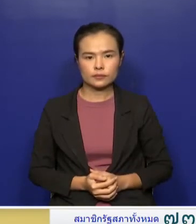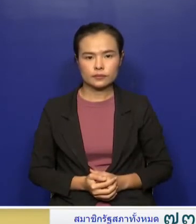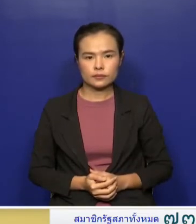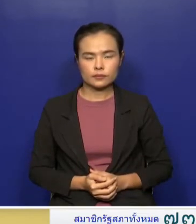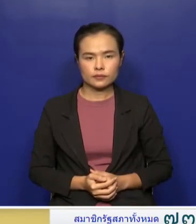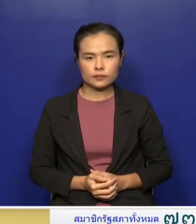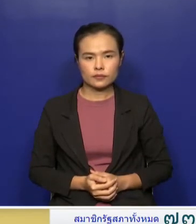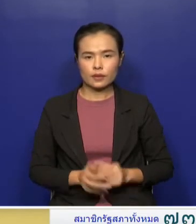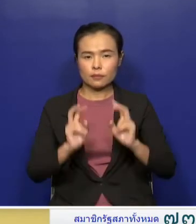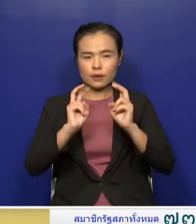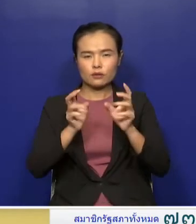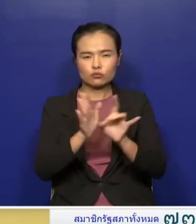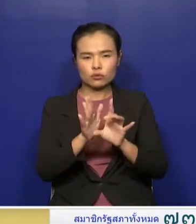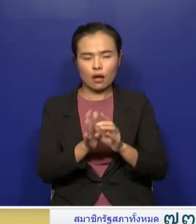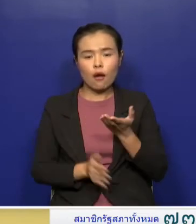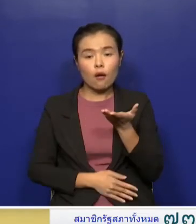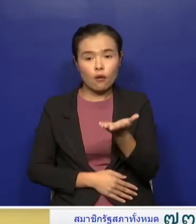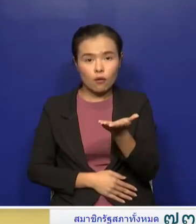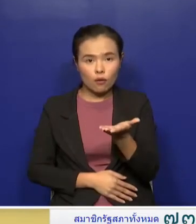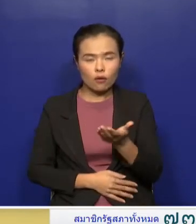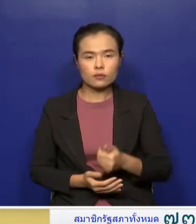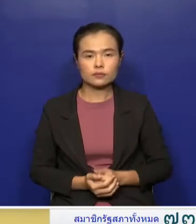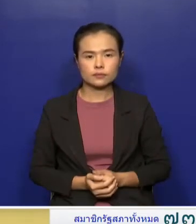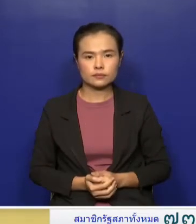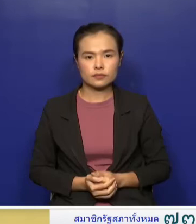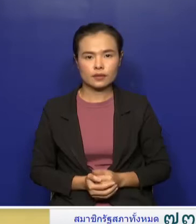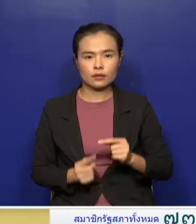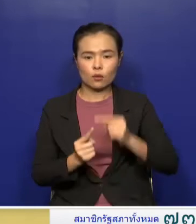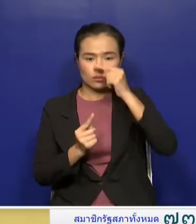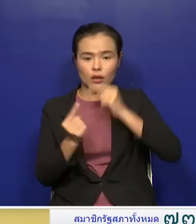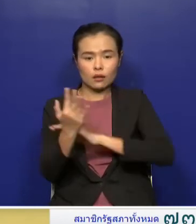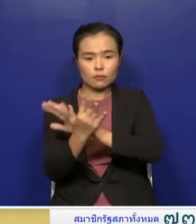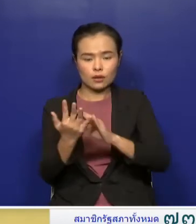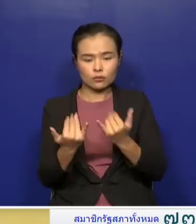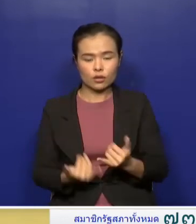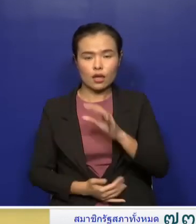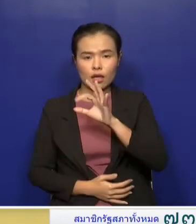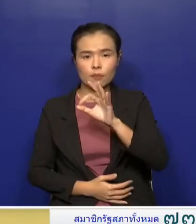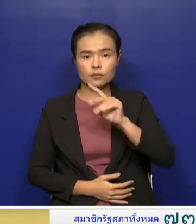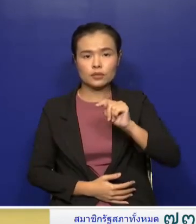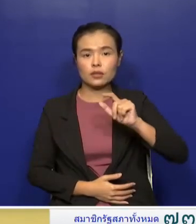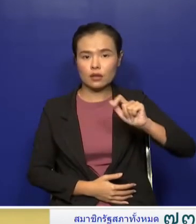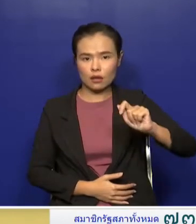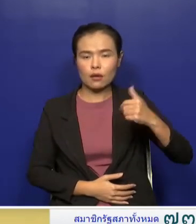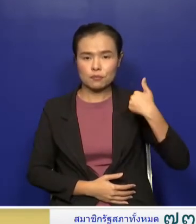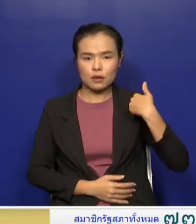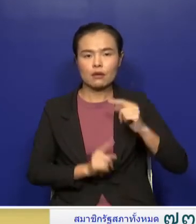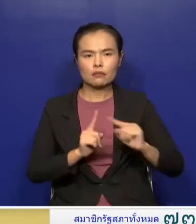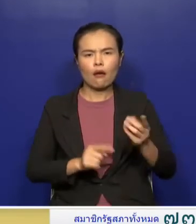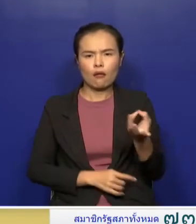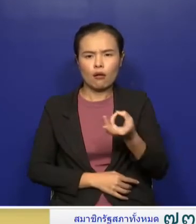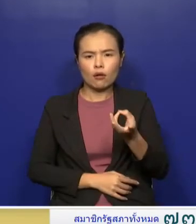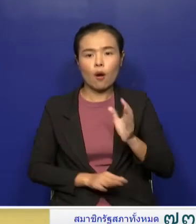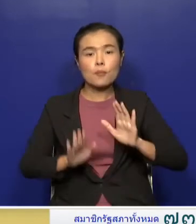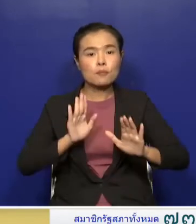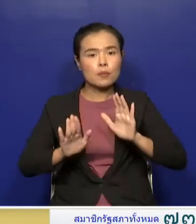และประเด็นสุดทาย ทอยากจะขอเรีนประเทไทยทุกวนนี้เรา อจจะมี FDA ผสุมควรแตกยงน้อยเทีย